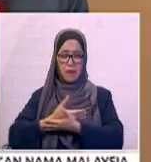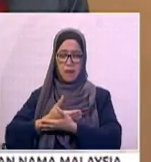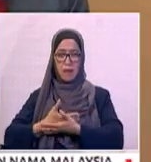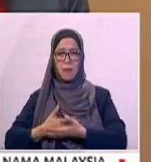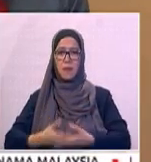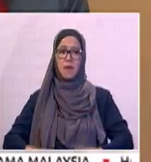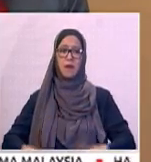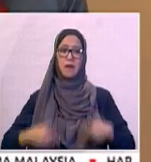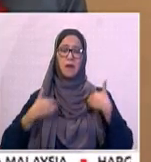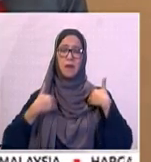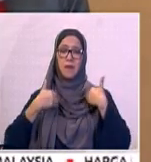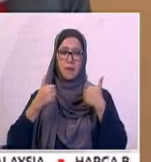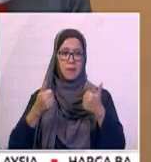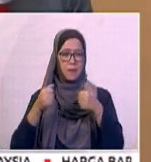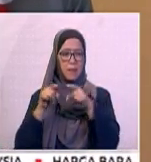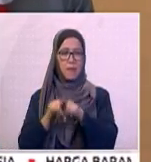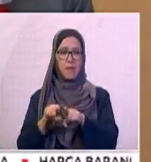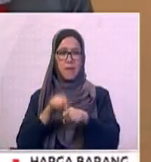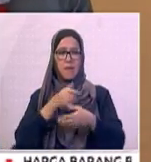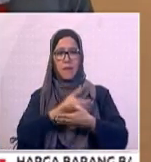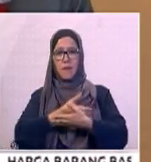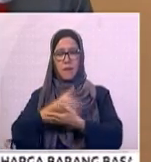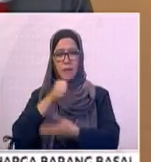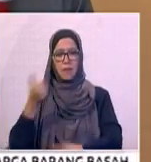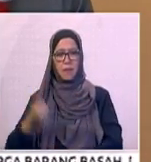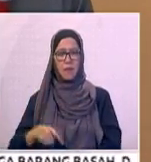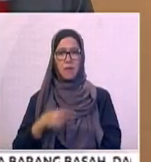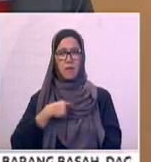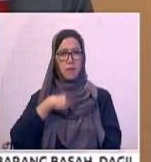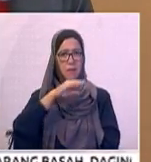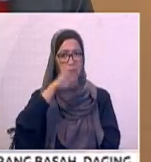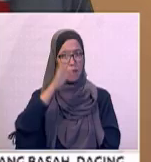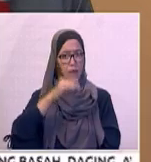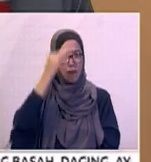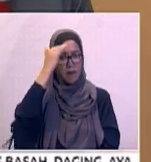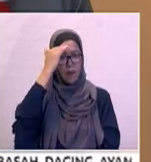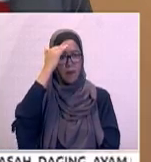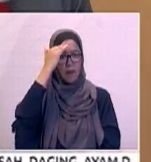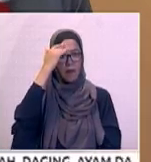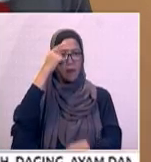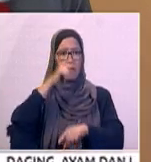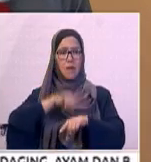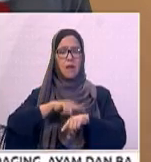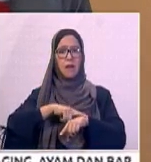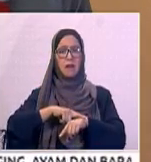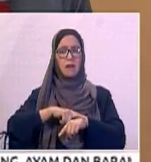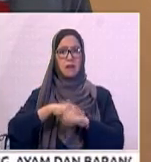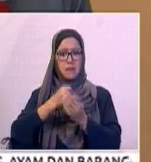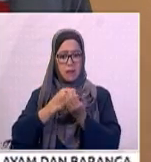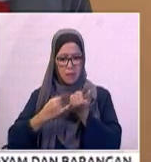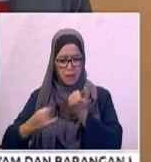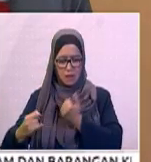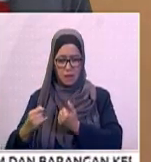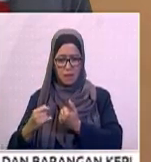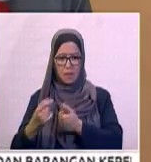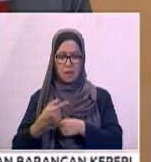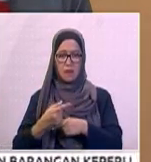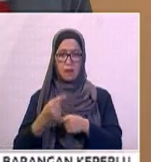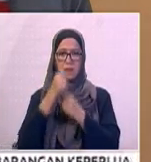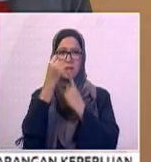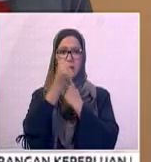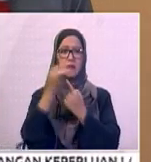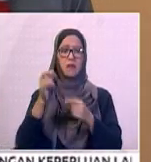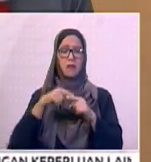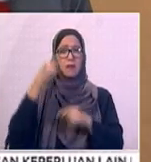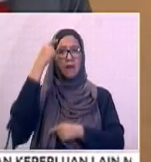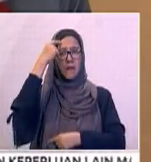Tapi tak tersangka pula lah masa lahir itu punya keadaan dia macam ni kan. Kita bajet dia kepala kecil